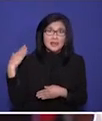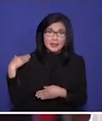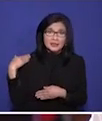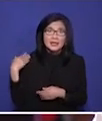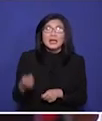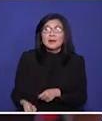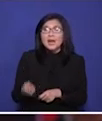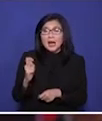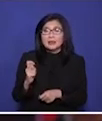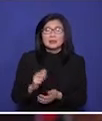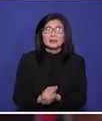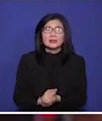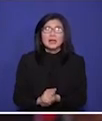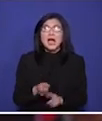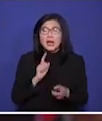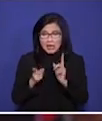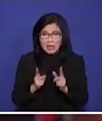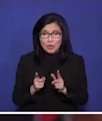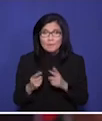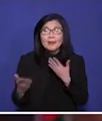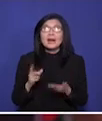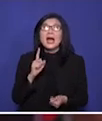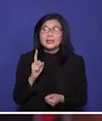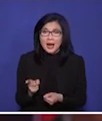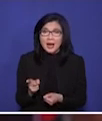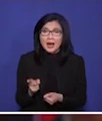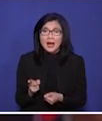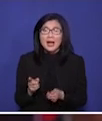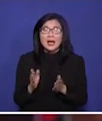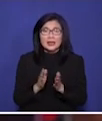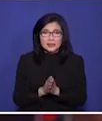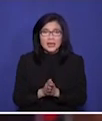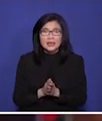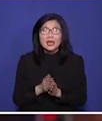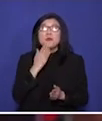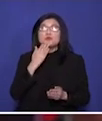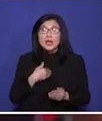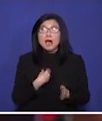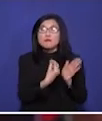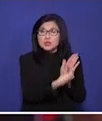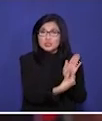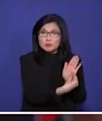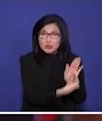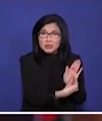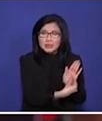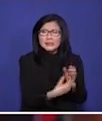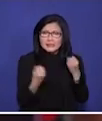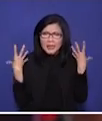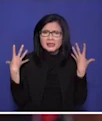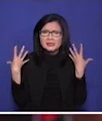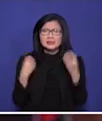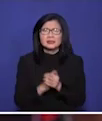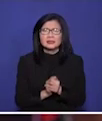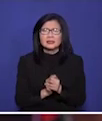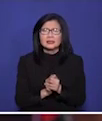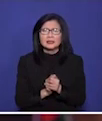angkat ya kalau memang ada dan Bapak memiliki bukti-bukti yang kuat ya jalankan aja